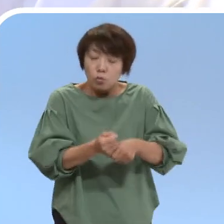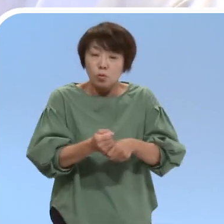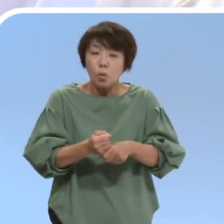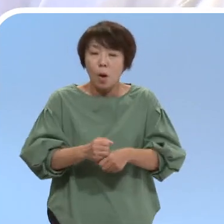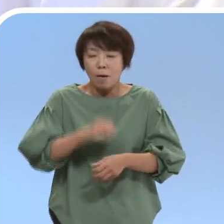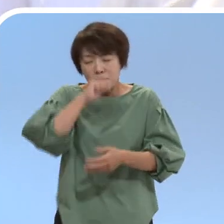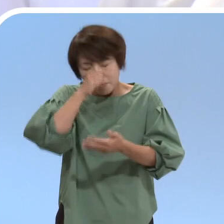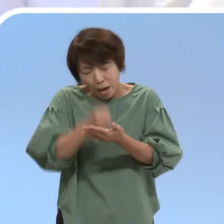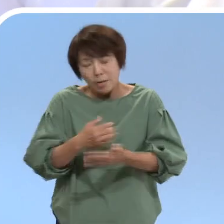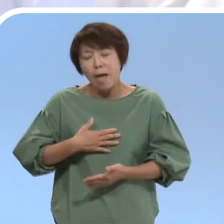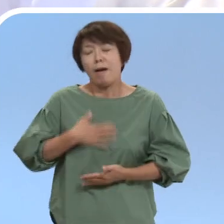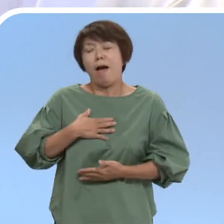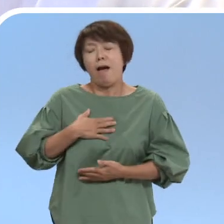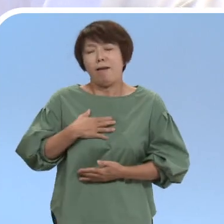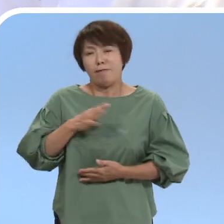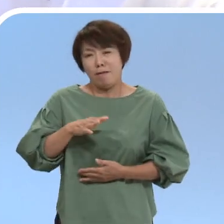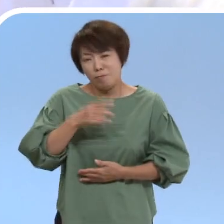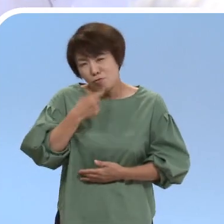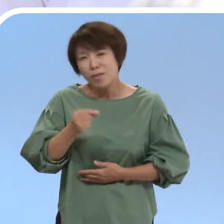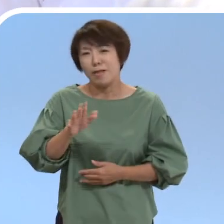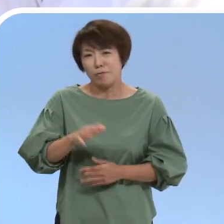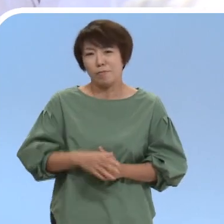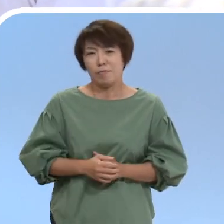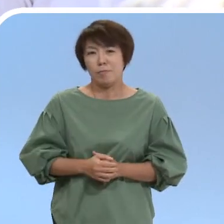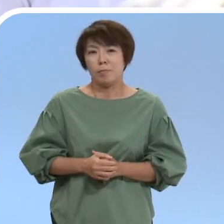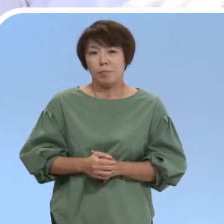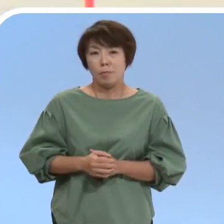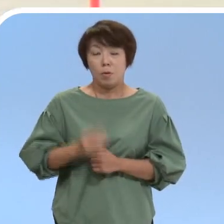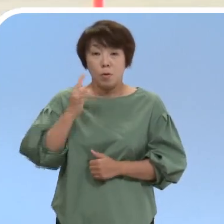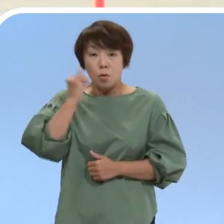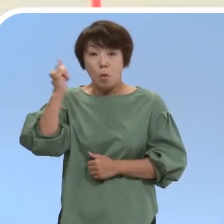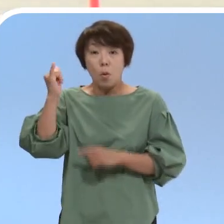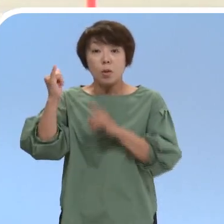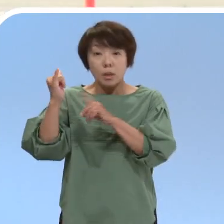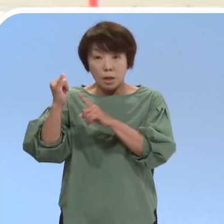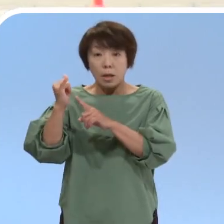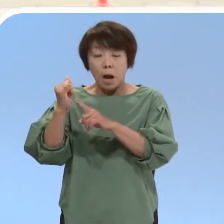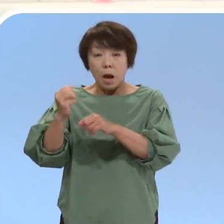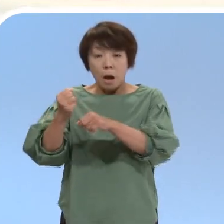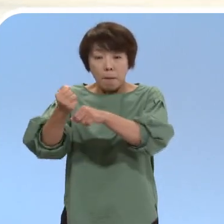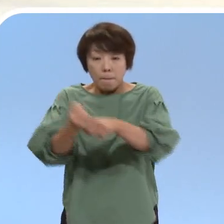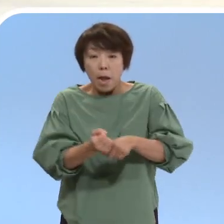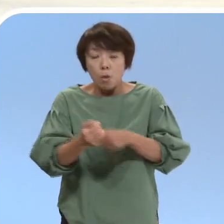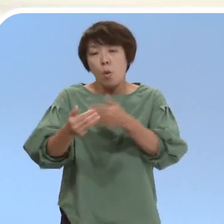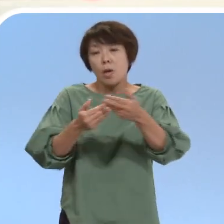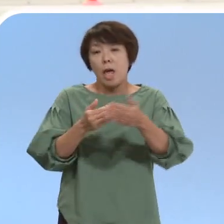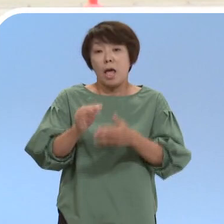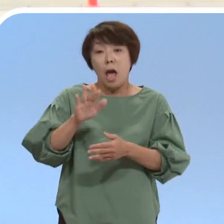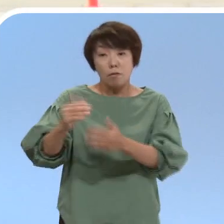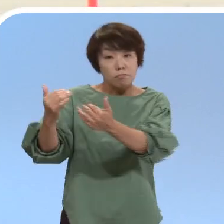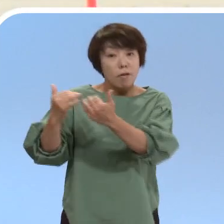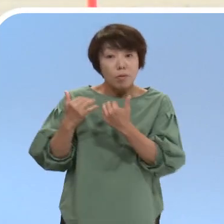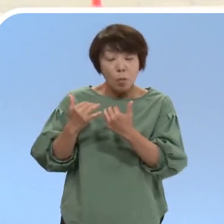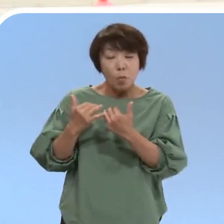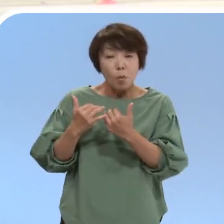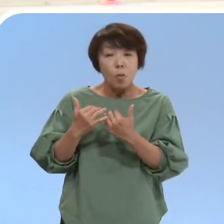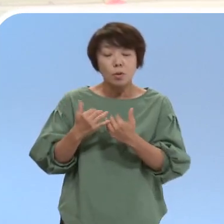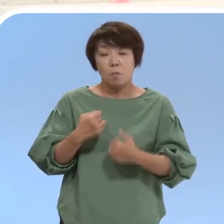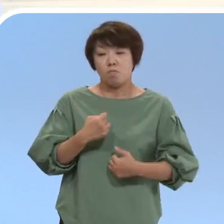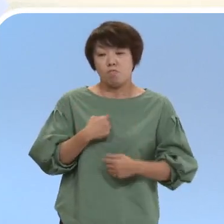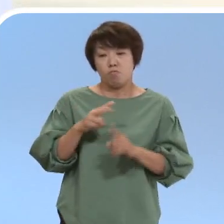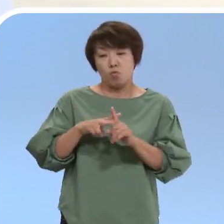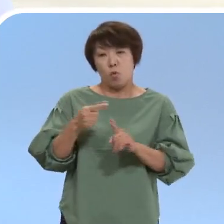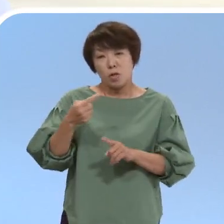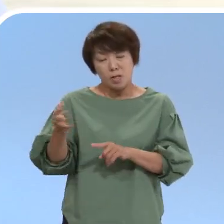になって漕ぐっていうのがすごい達成感があって好きです。 両親のがペーロンやってたっていう影響もあって、